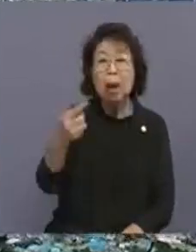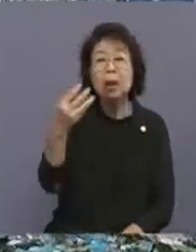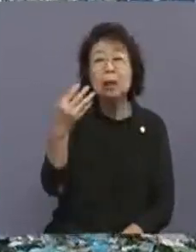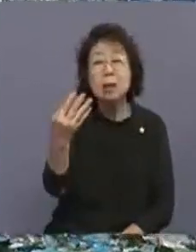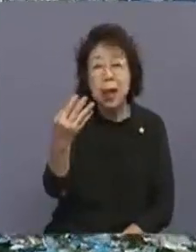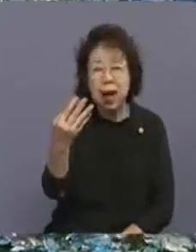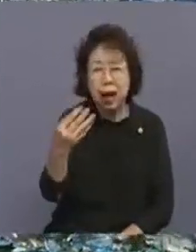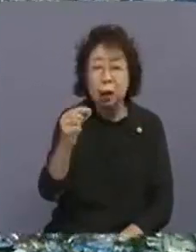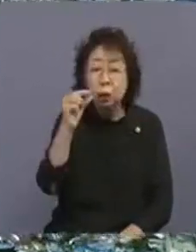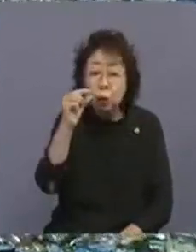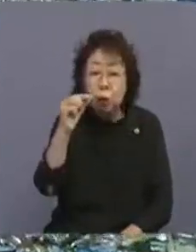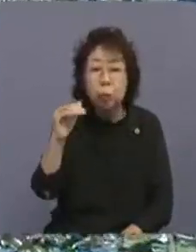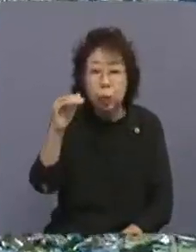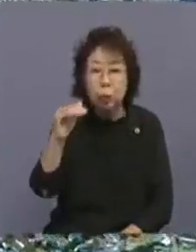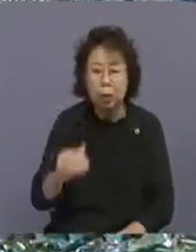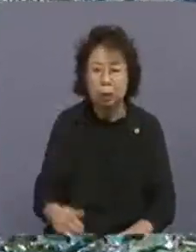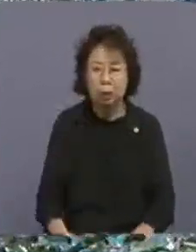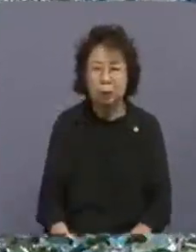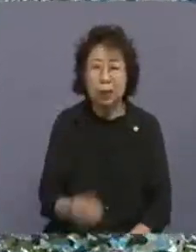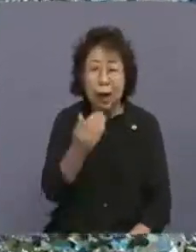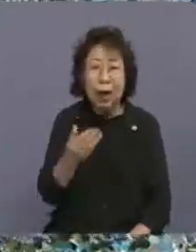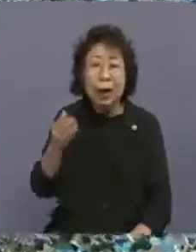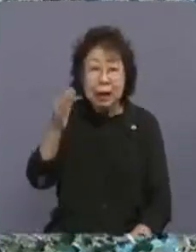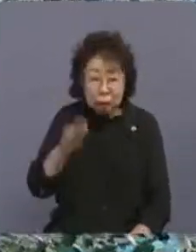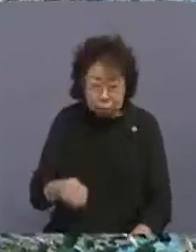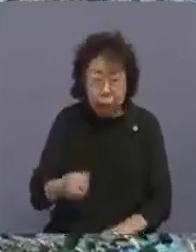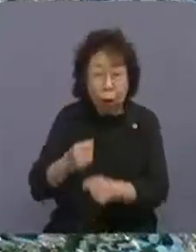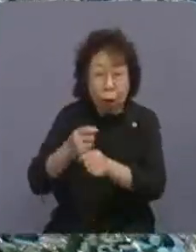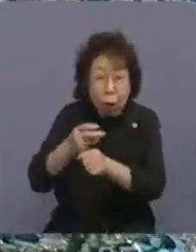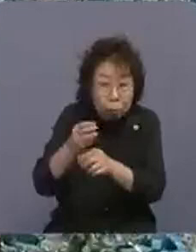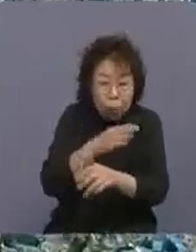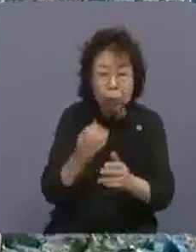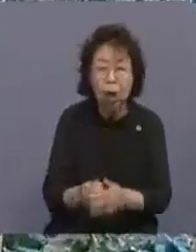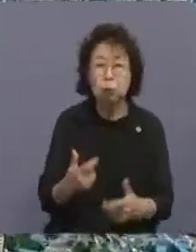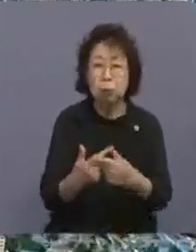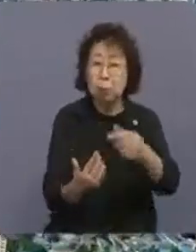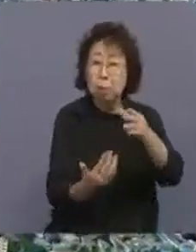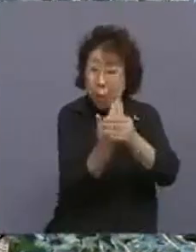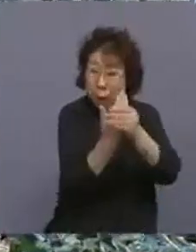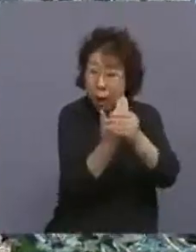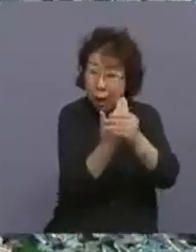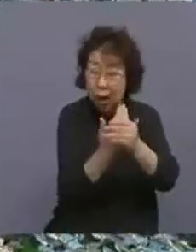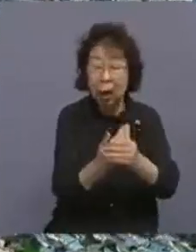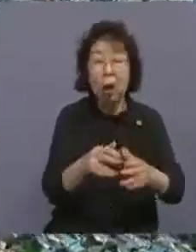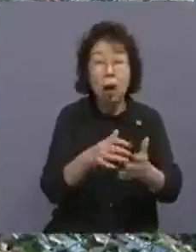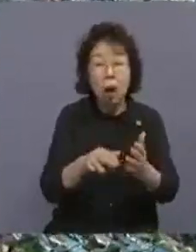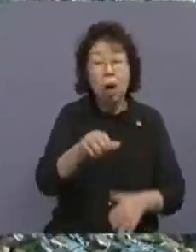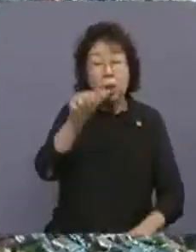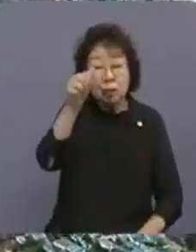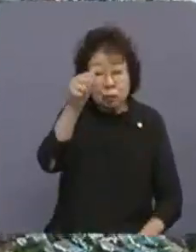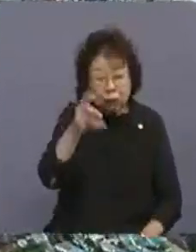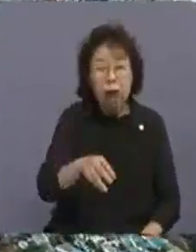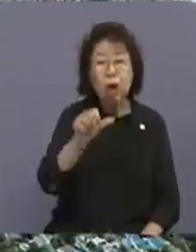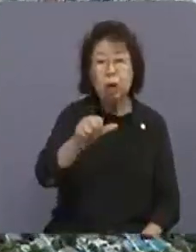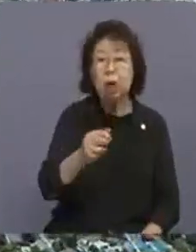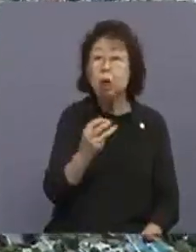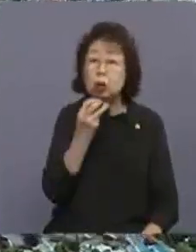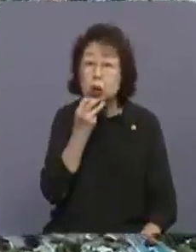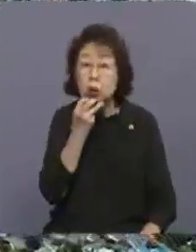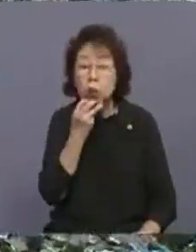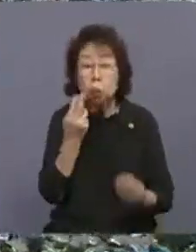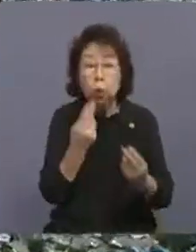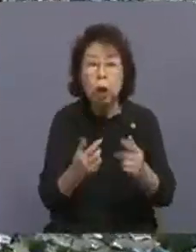104건이 조금 넘습니다. 하지만 이듬해부터 부산에서 발생한 인구 대비 5대 범죄가 서울보다